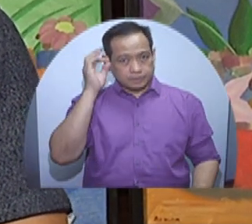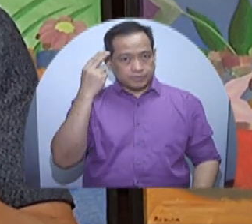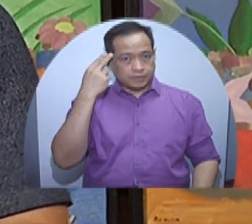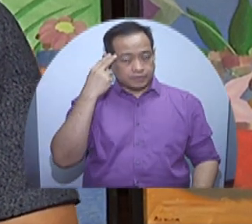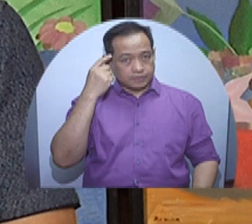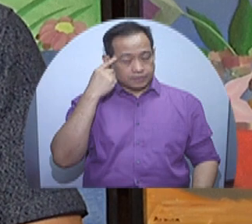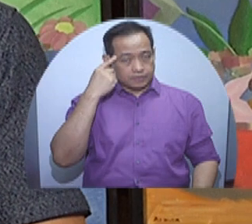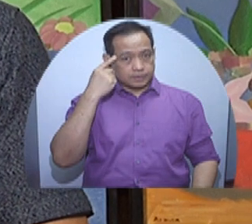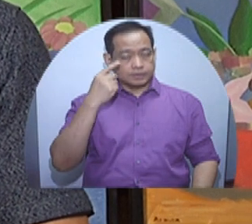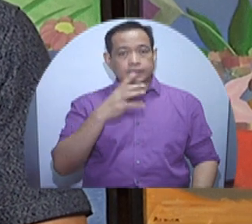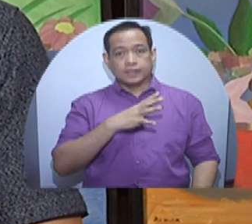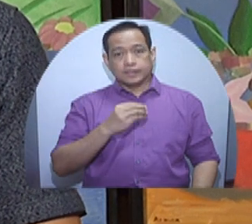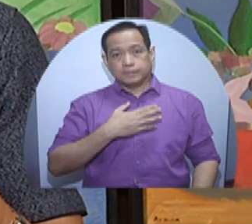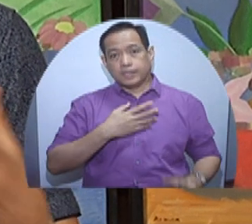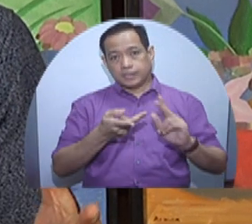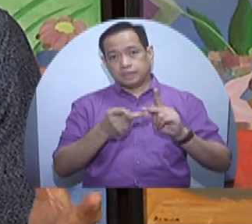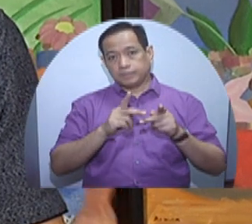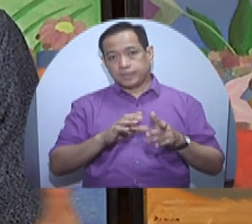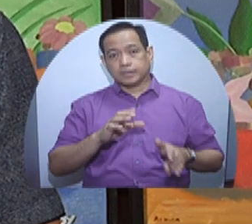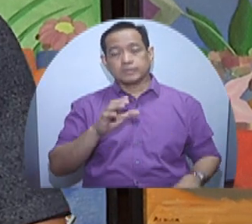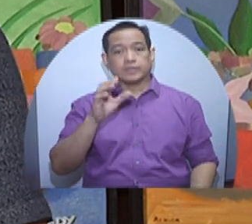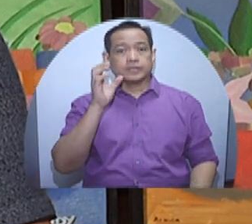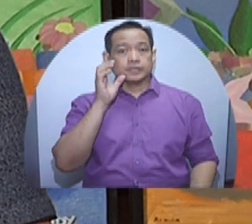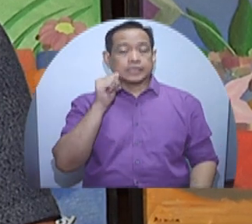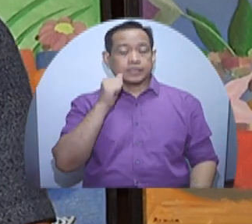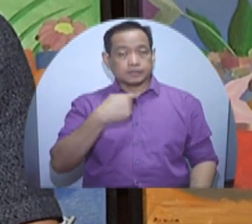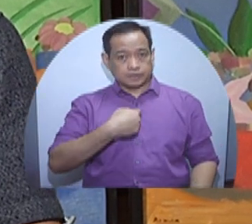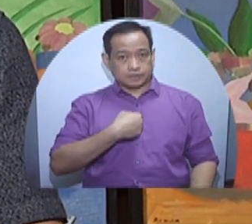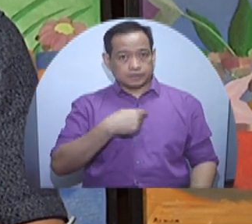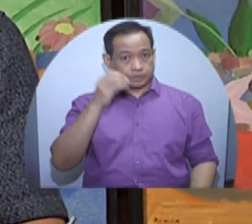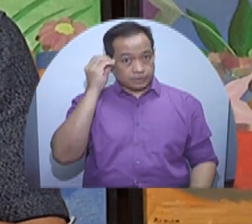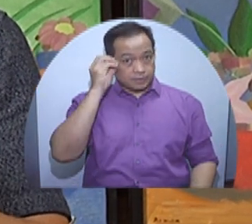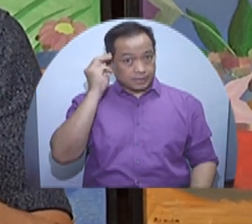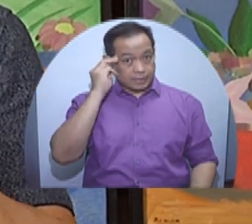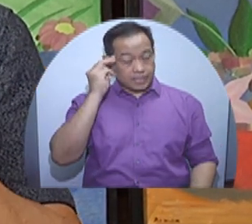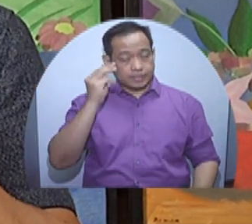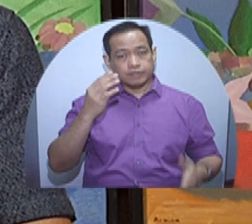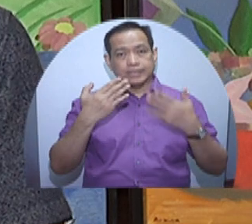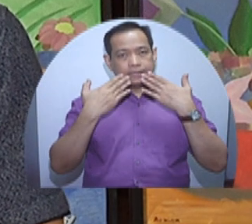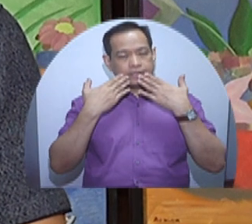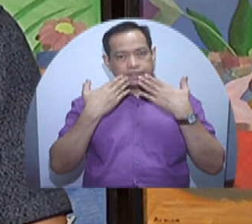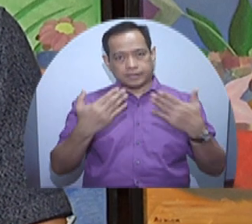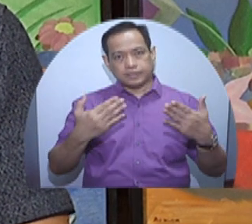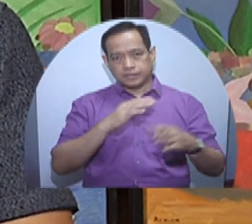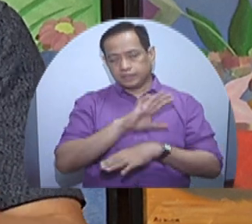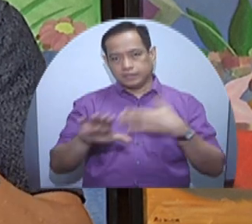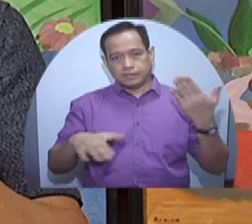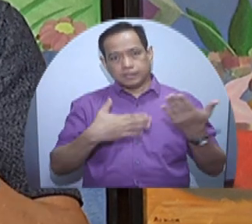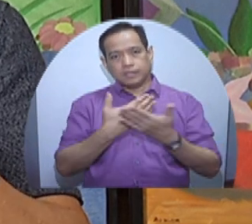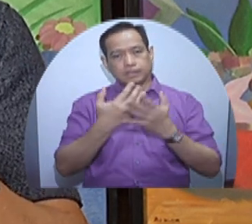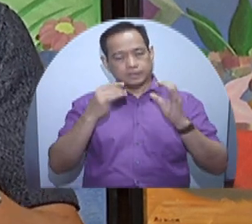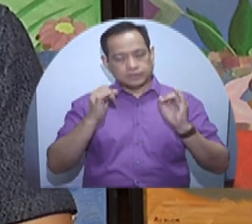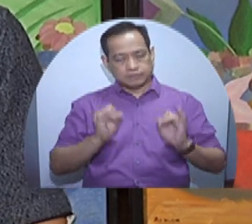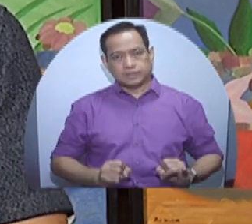Felipe Henry Gosson, ang aking katuwang sa Bisconi Angeles, ito po si Orly Mercadong nagpapasalamat sa